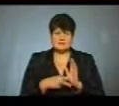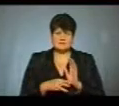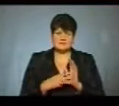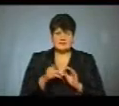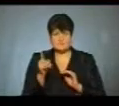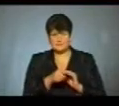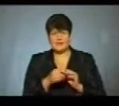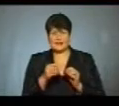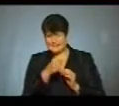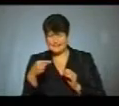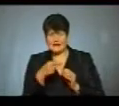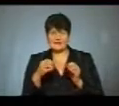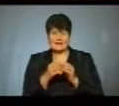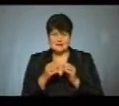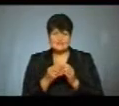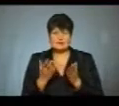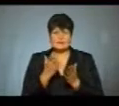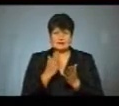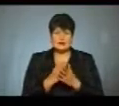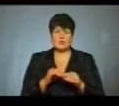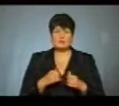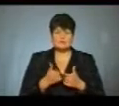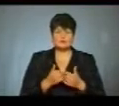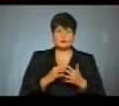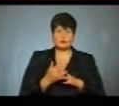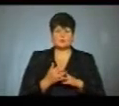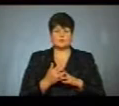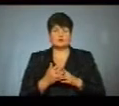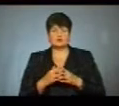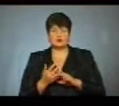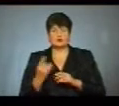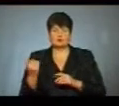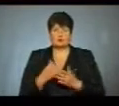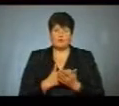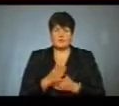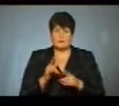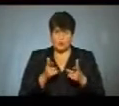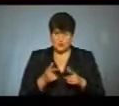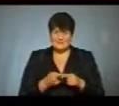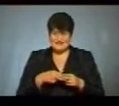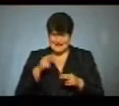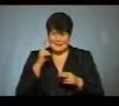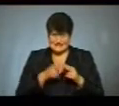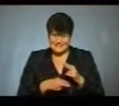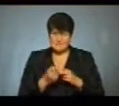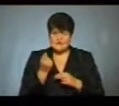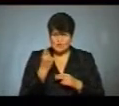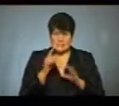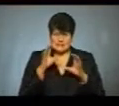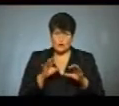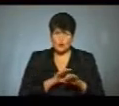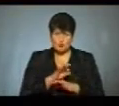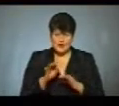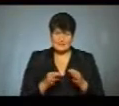2178-10, який комітет з питань аграрної політики погодив. Так, наскільки ми розуміємо, це кінцевий з тих 11 законопроєктів,